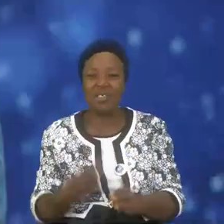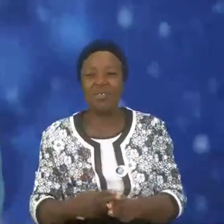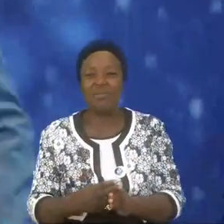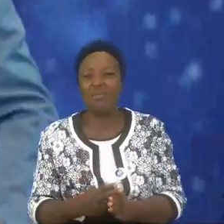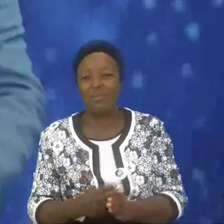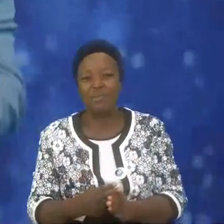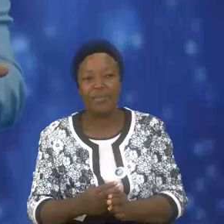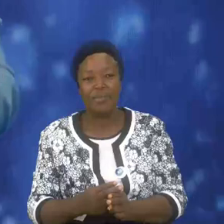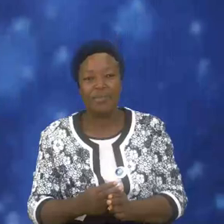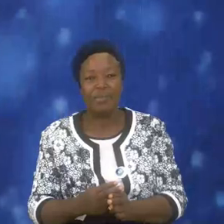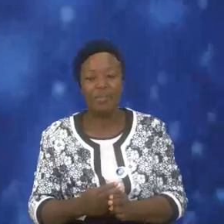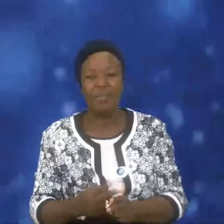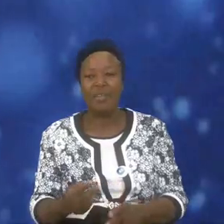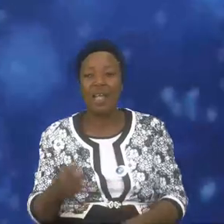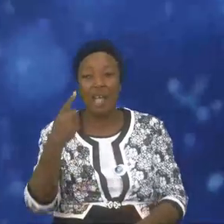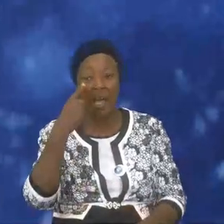Jésus.